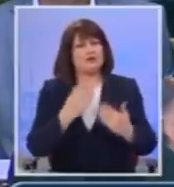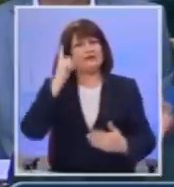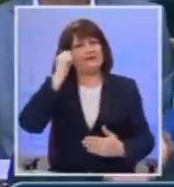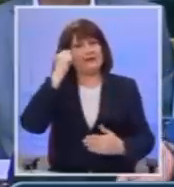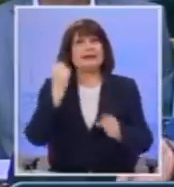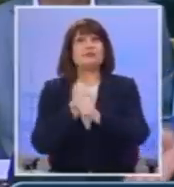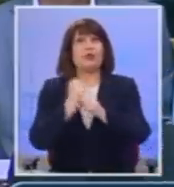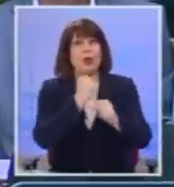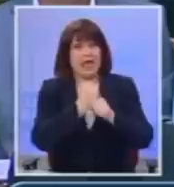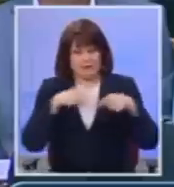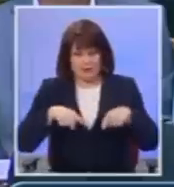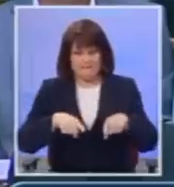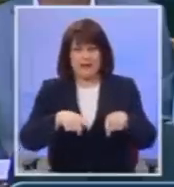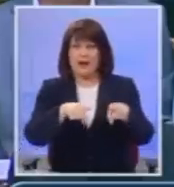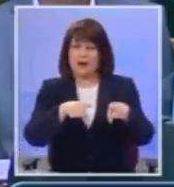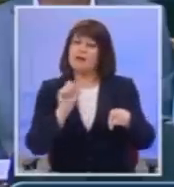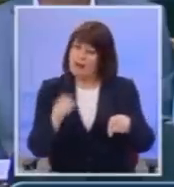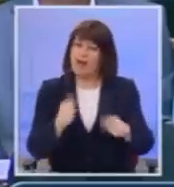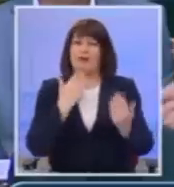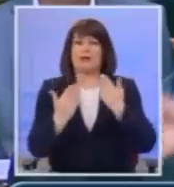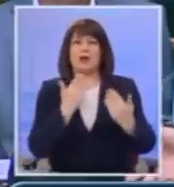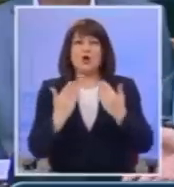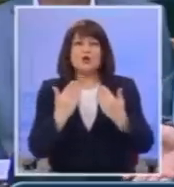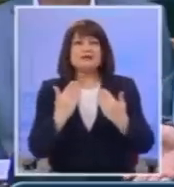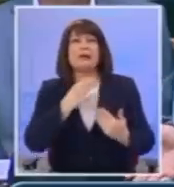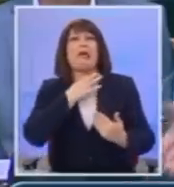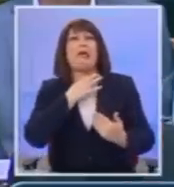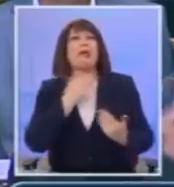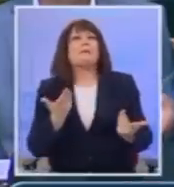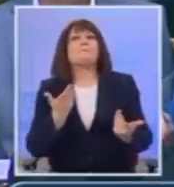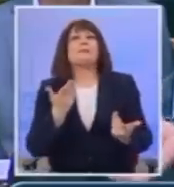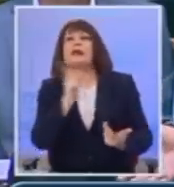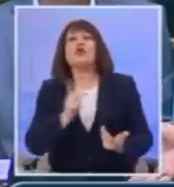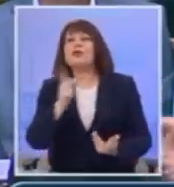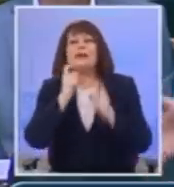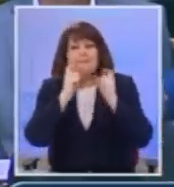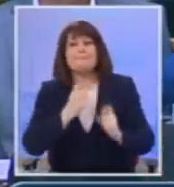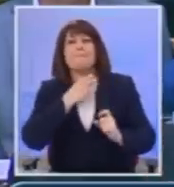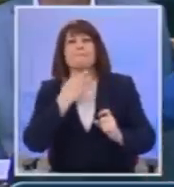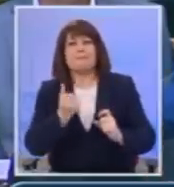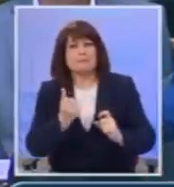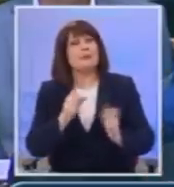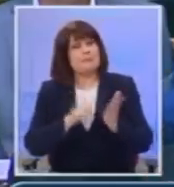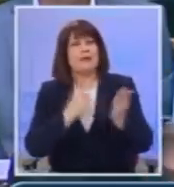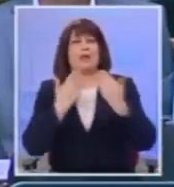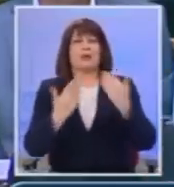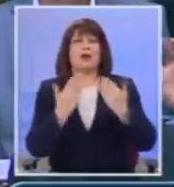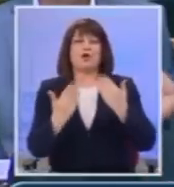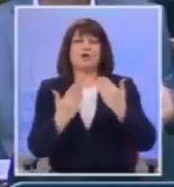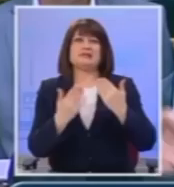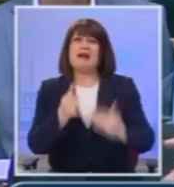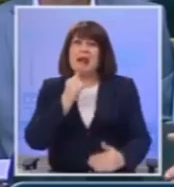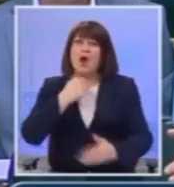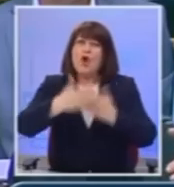που είναι εργαζόμενοι, απέναντι στους φοιτητές που έχουν κοινωνικές υποχρεώσεις. Βεβαίως και θα πρέπει να έχουμε μια ανεκτική συμπεριφορά. Αλλά